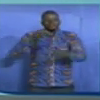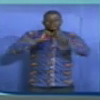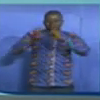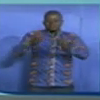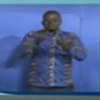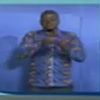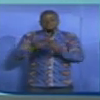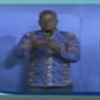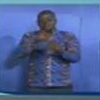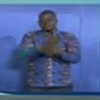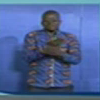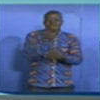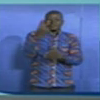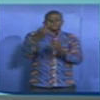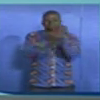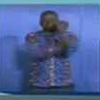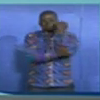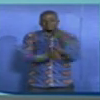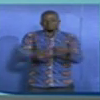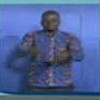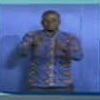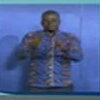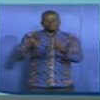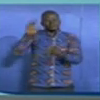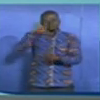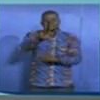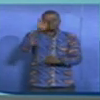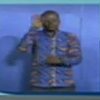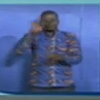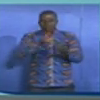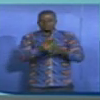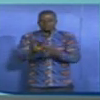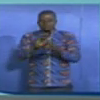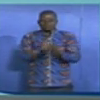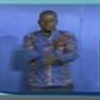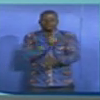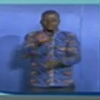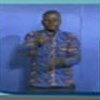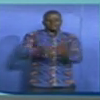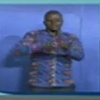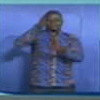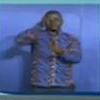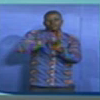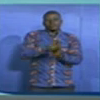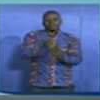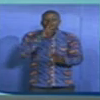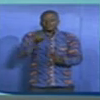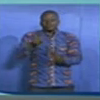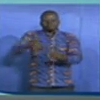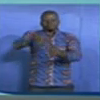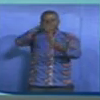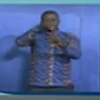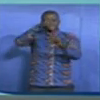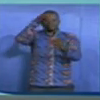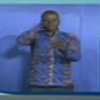aura permis de déterminer les axes de coopération à renforcer. Le développement est désormais la priorité dans cette